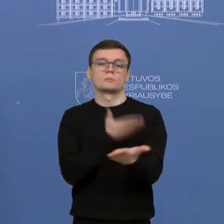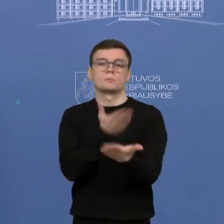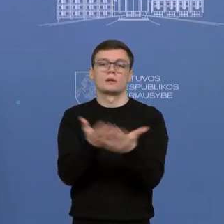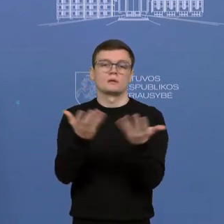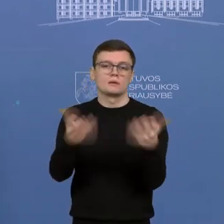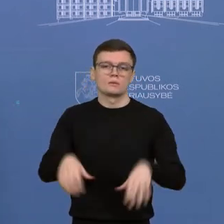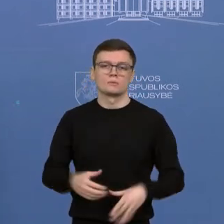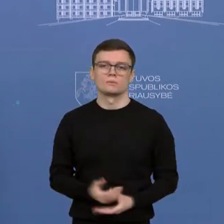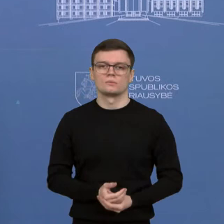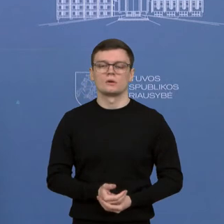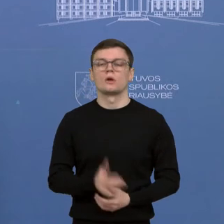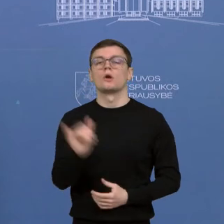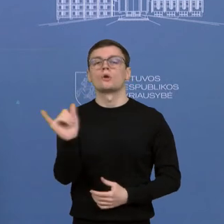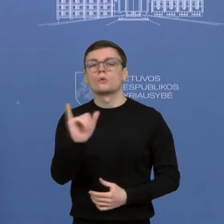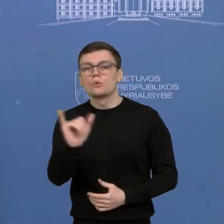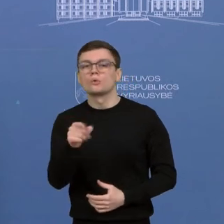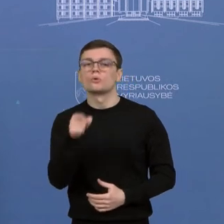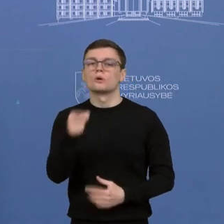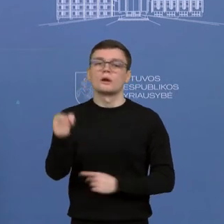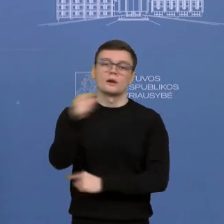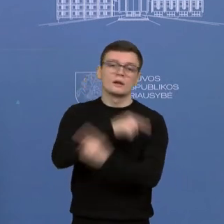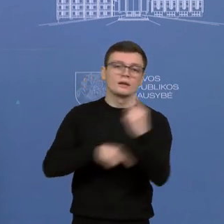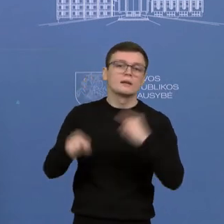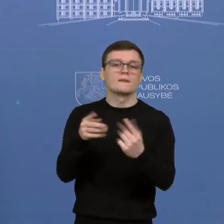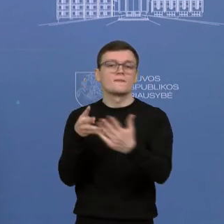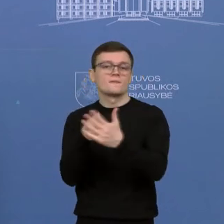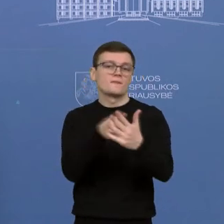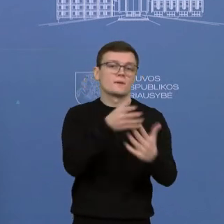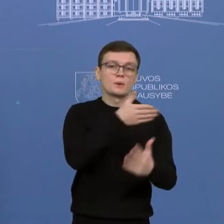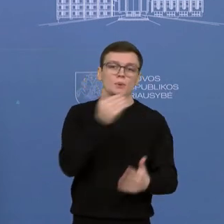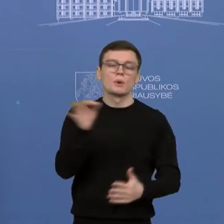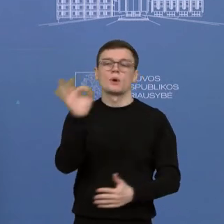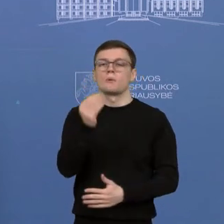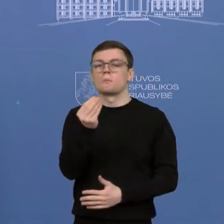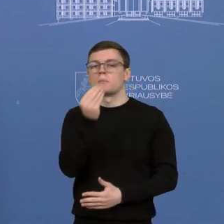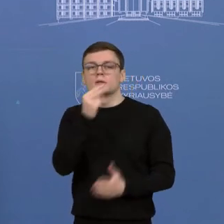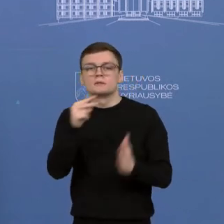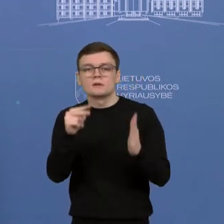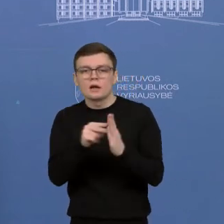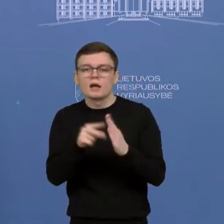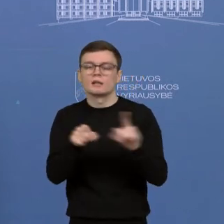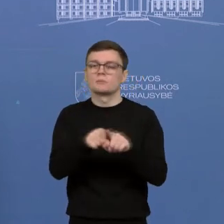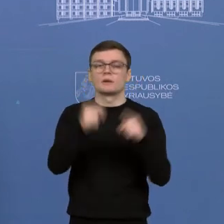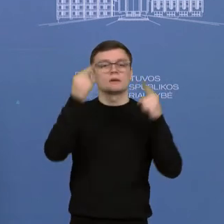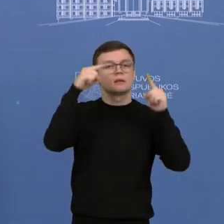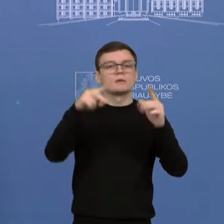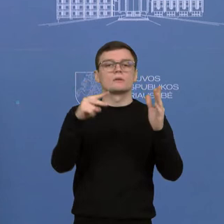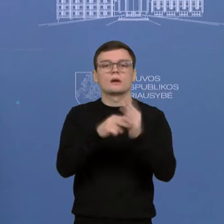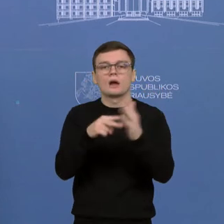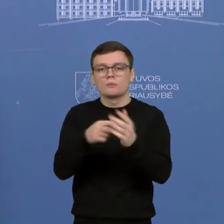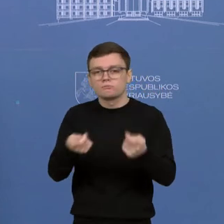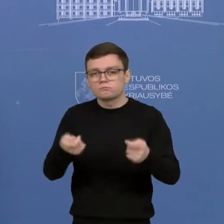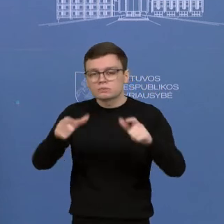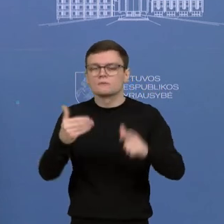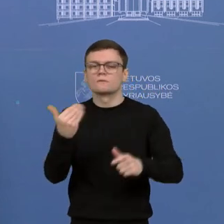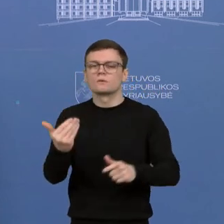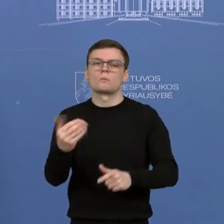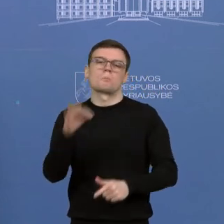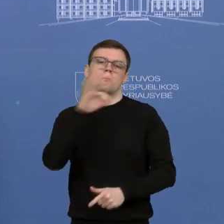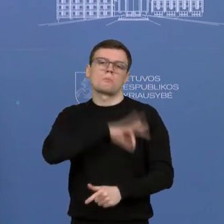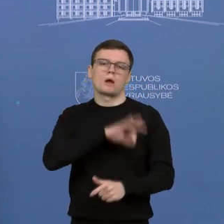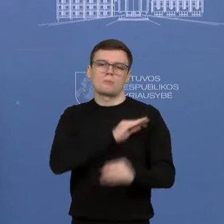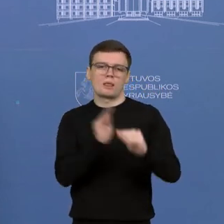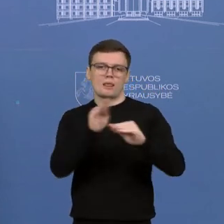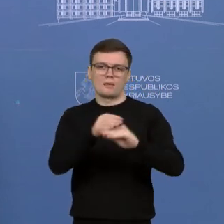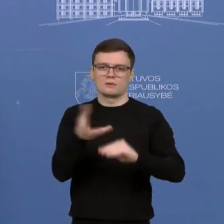tarpu ten, kur yra rinka nereguliuojama, tarkim, dėl maisto kainų augimo ir kitų kainų augimo, yra siūlomos pajamų didinimo priemonės. Tai